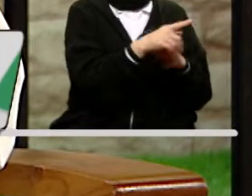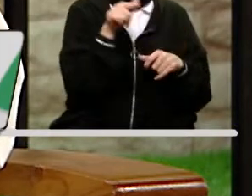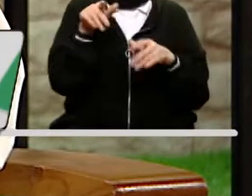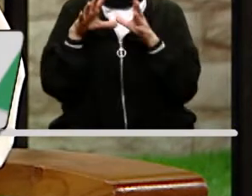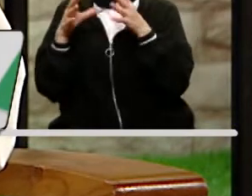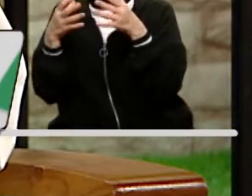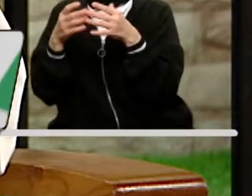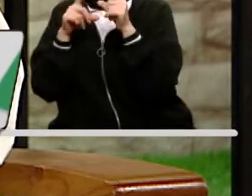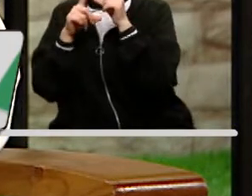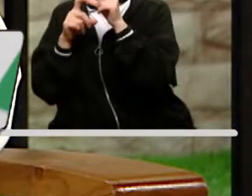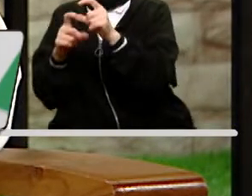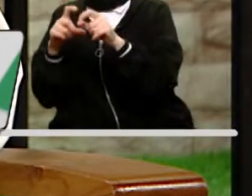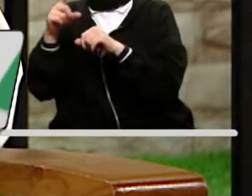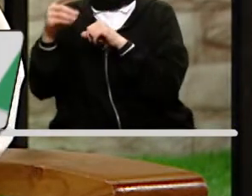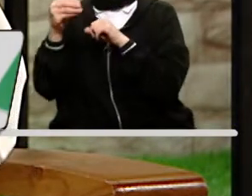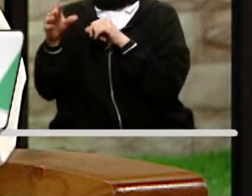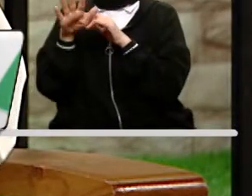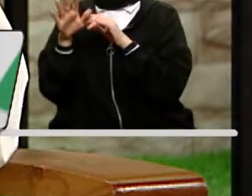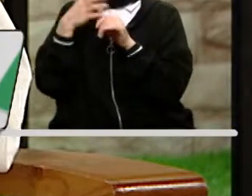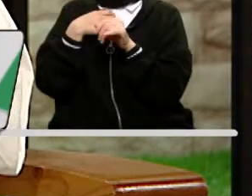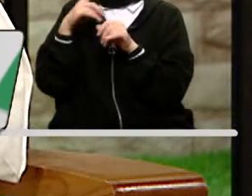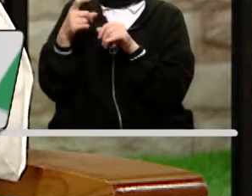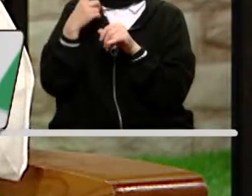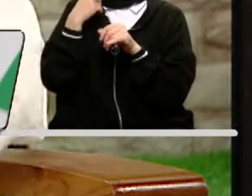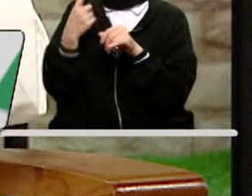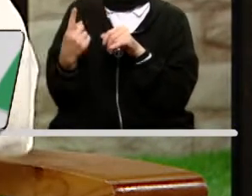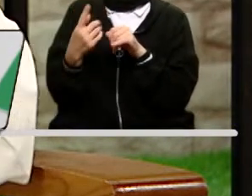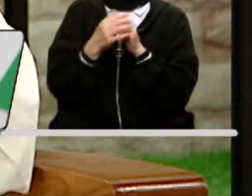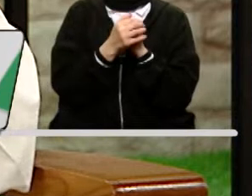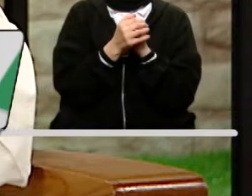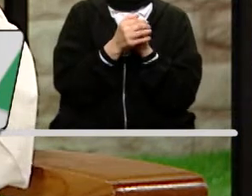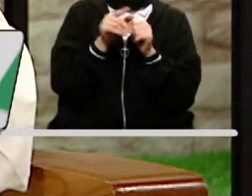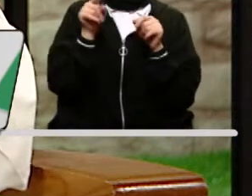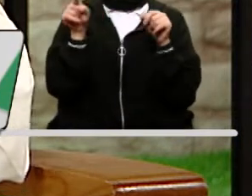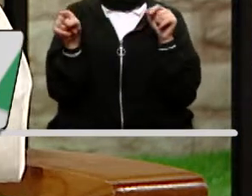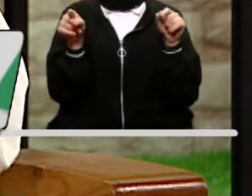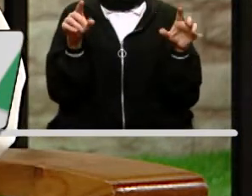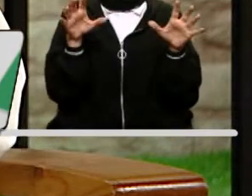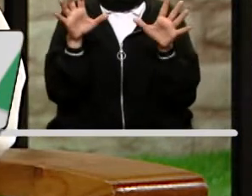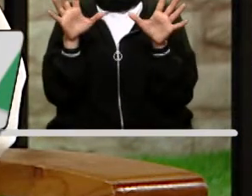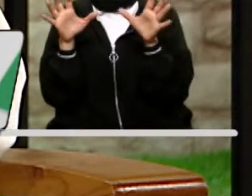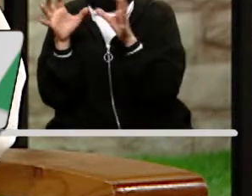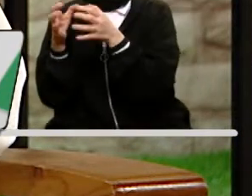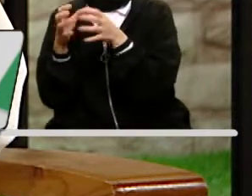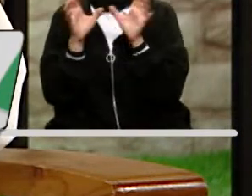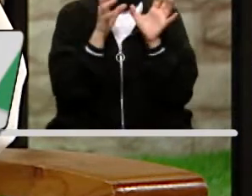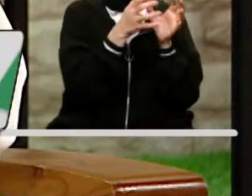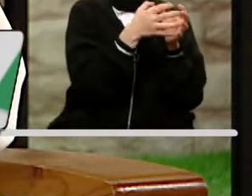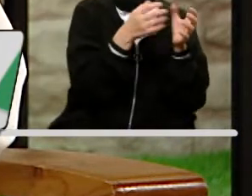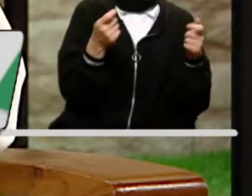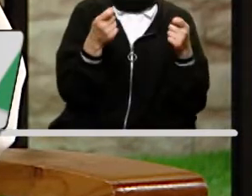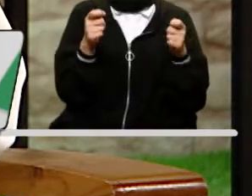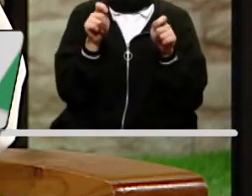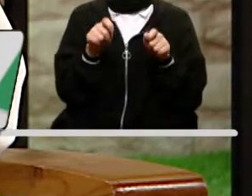cevabı vermiyor. Kendiniz bulun deniliyor. Ve fMRI sistemleriyle ilgili olarak çalışma yapılıyor o yöntemle. Ve